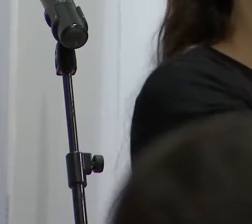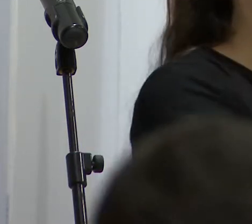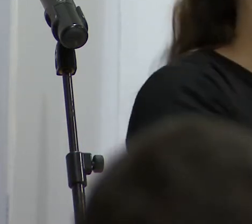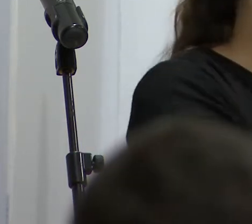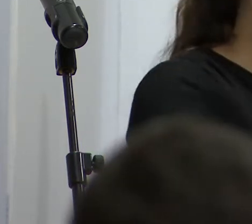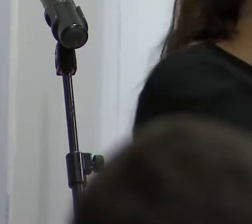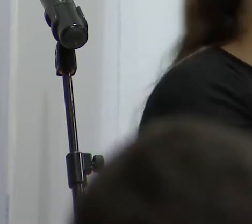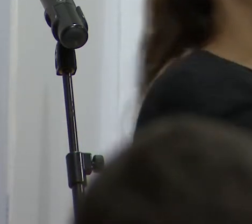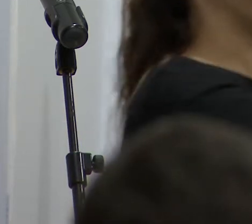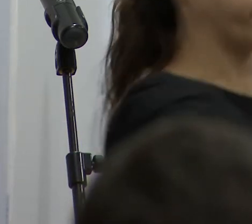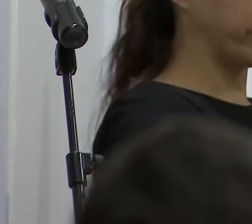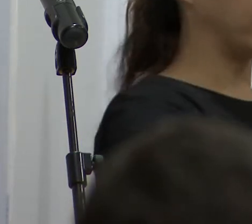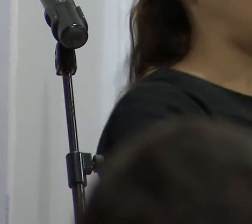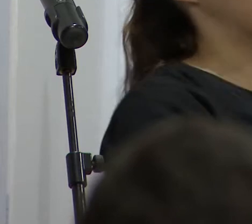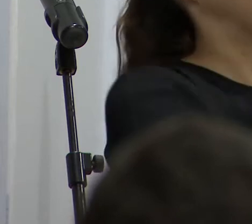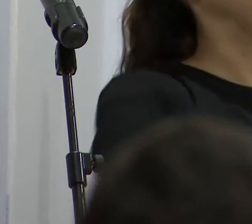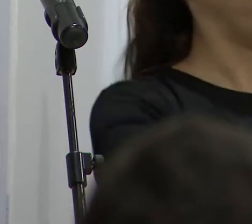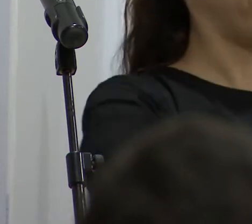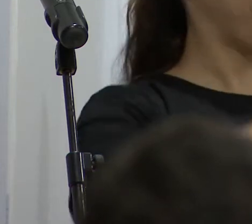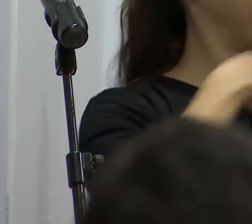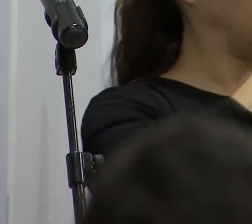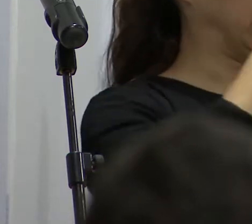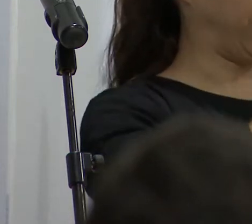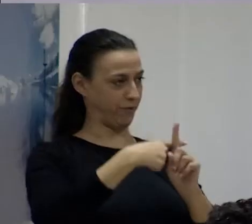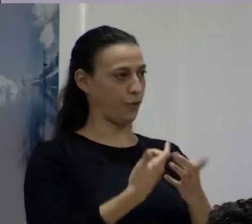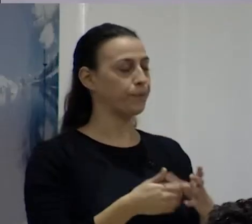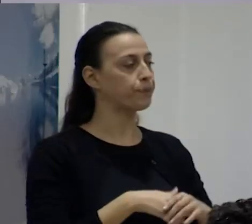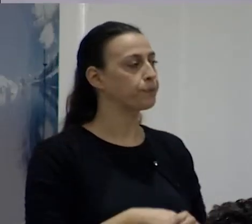beneficiada pel reconeixement d'aquest gran humanista.